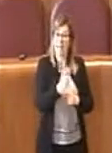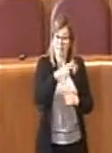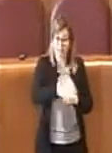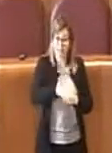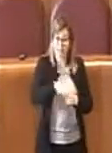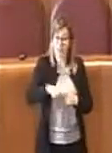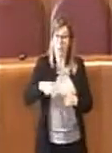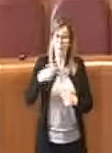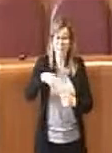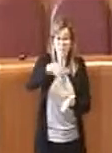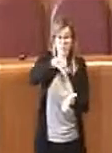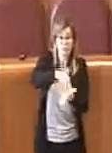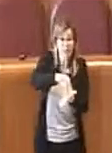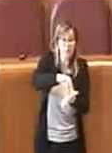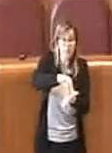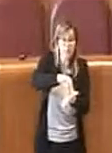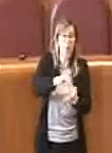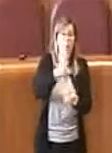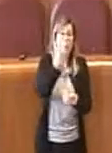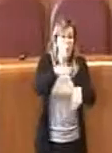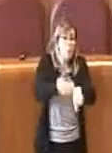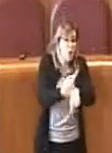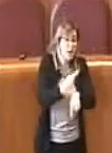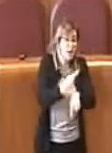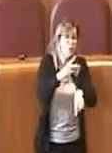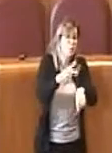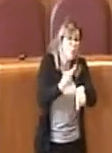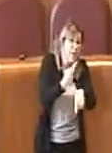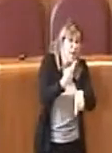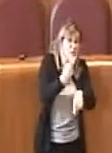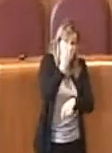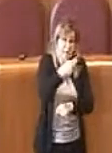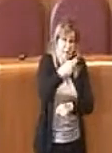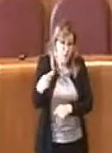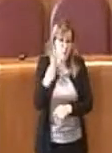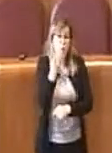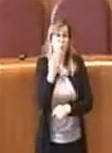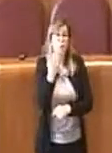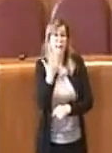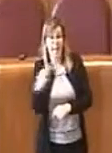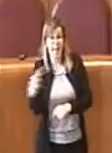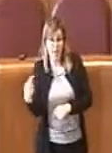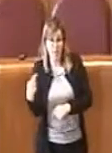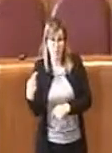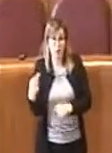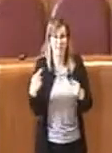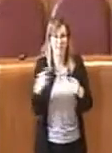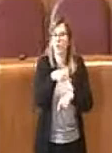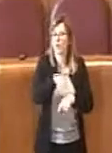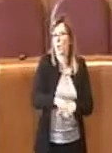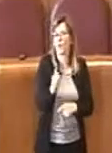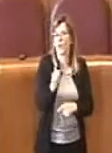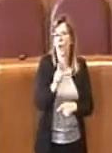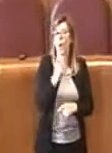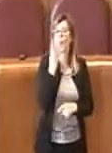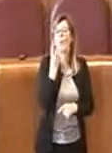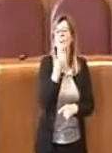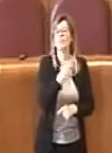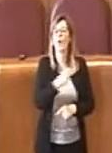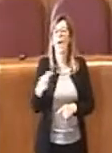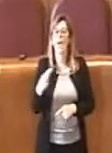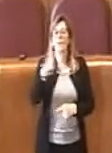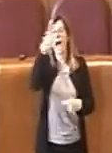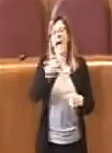per le aree centrali che va dai 2 ai 3 euro l'ora e ovviamente non esiste l'abbonamento di 4 euro che esiste oggi a roma giornaliera non